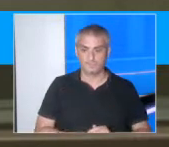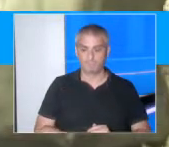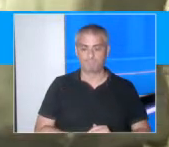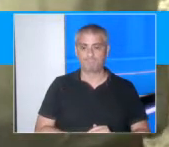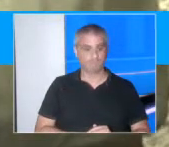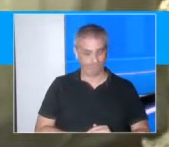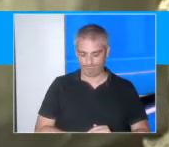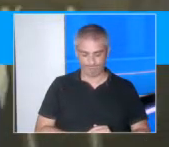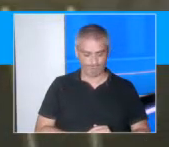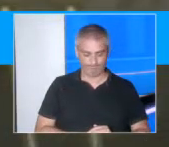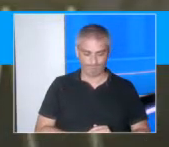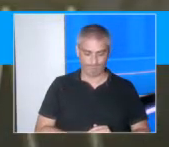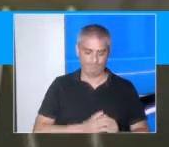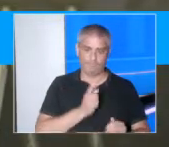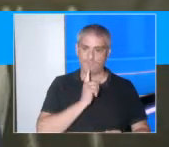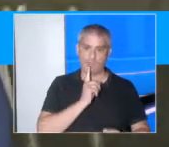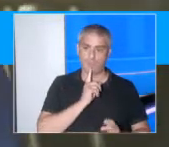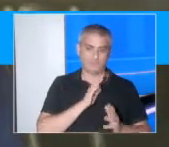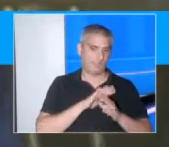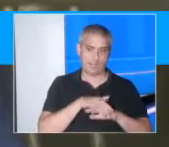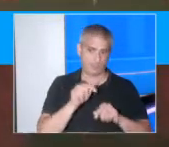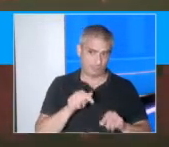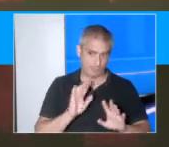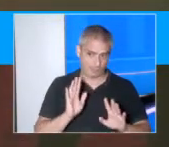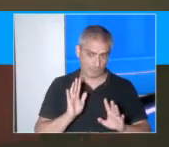כרגע היא עוד לא ממש הספיקה להדהד פה.